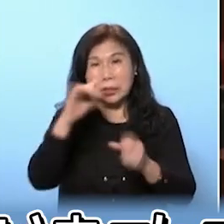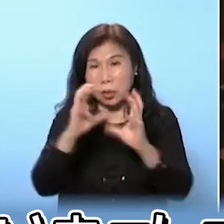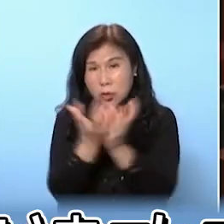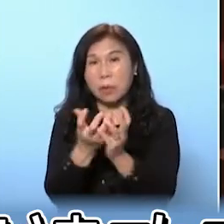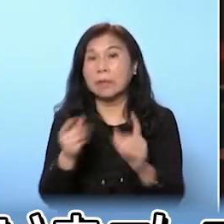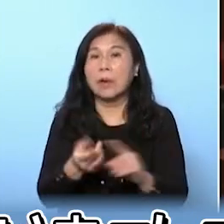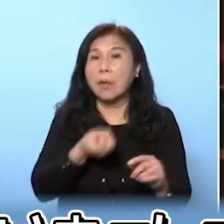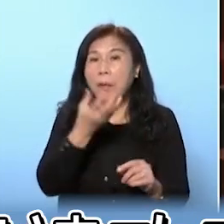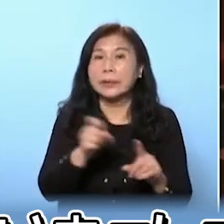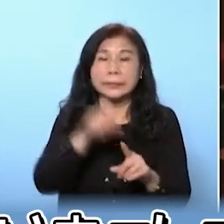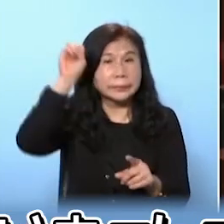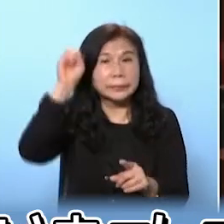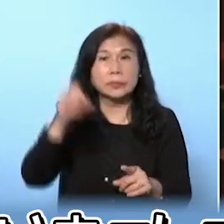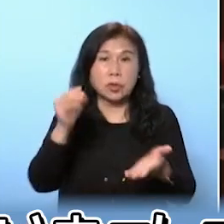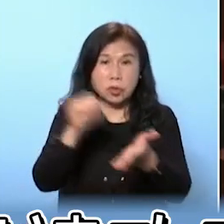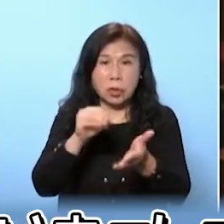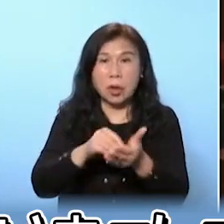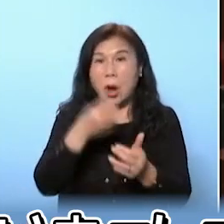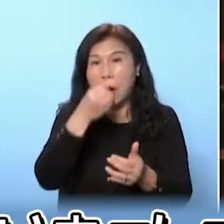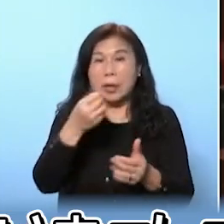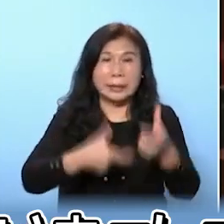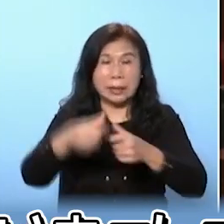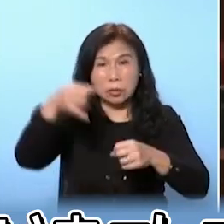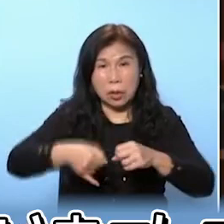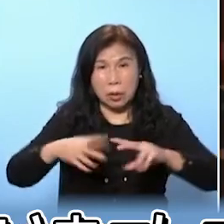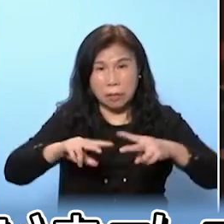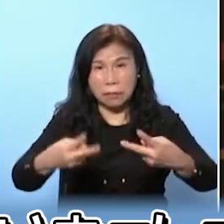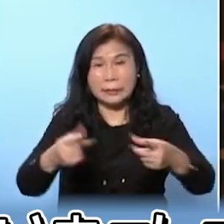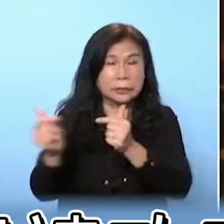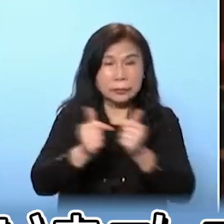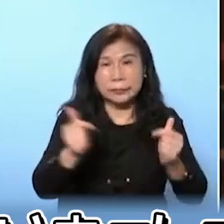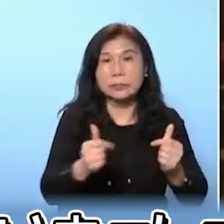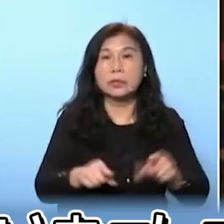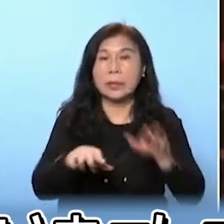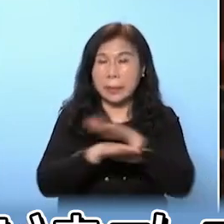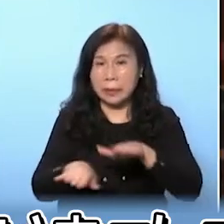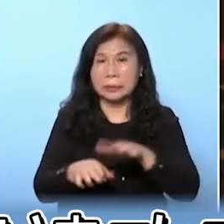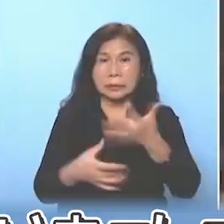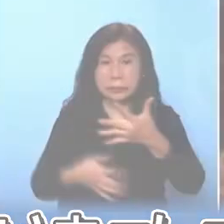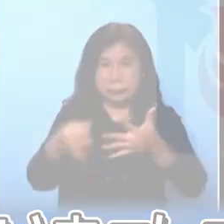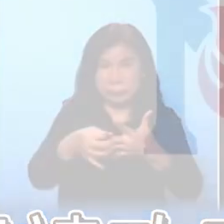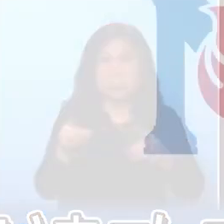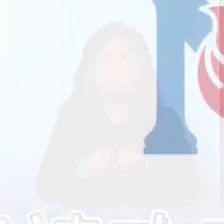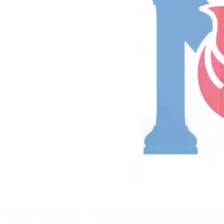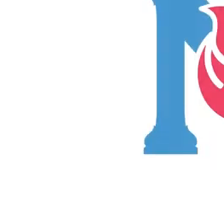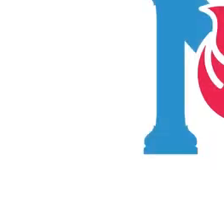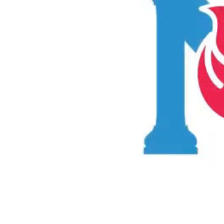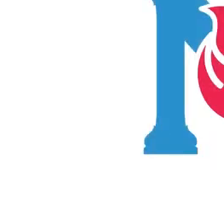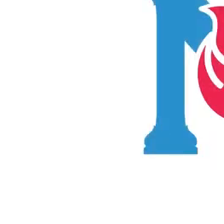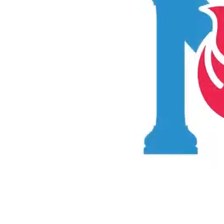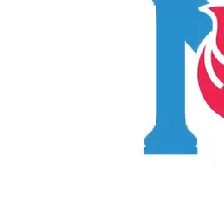黨提出的建議，確保香港經濟未來發展能夠持續穩定成長。多謝主席。